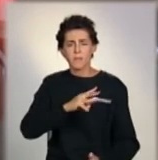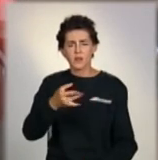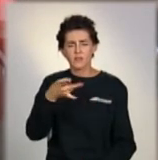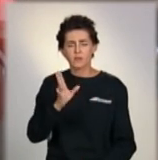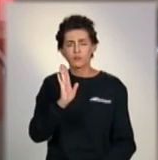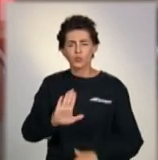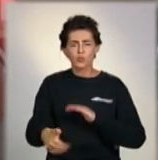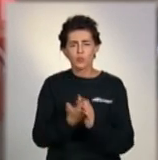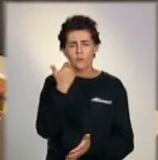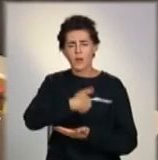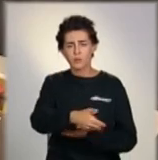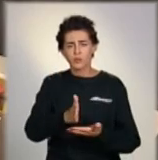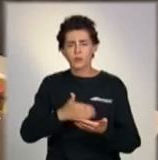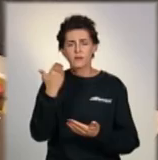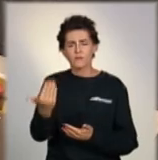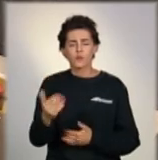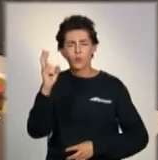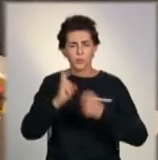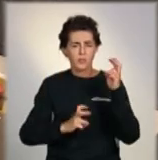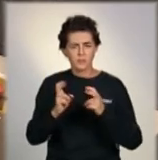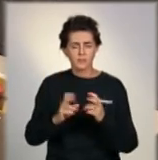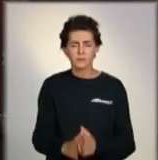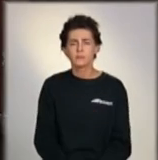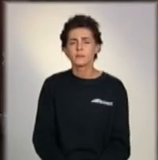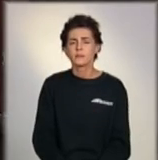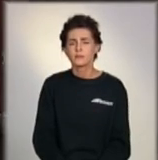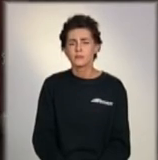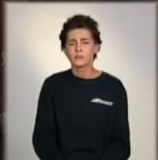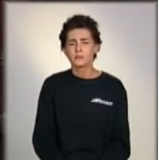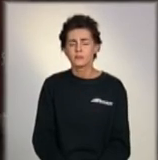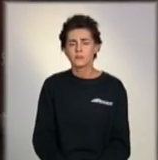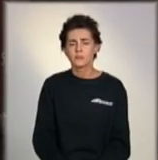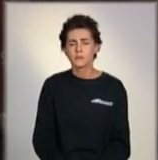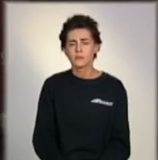оновлення обладнання на медкомбінатах. Валерія Семенчихіна, телеканал «Донбас».